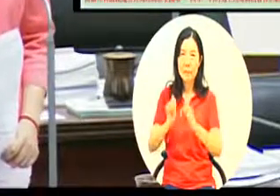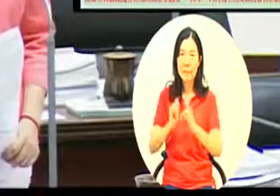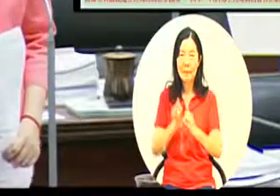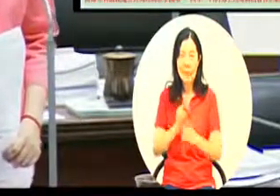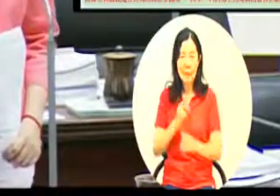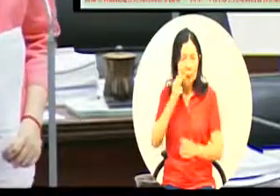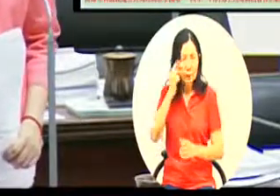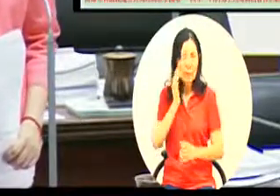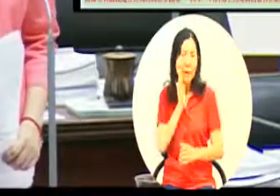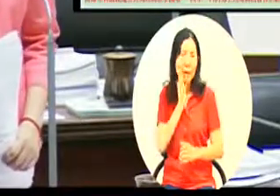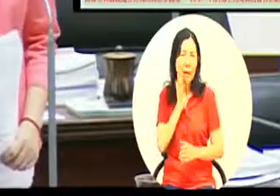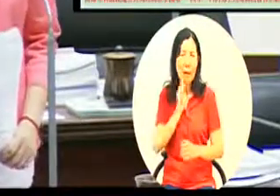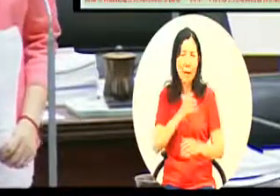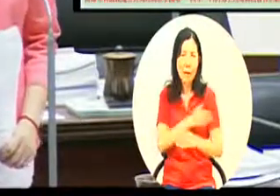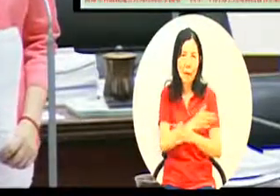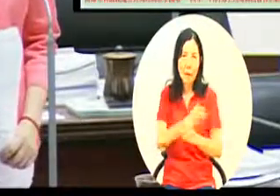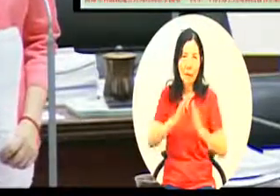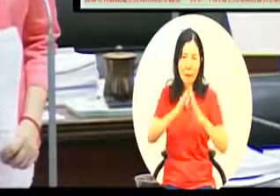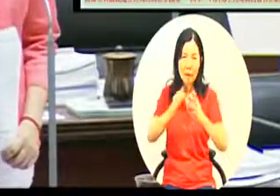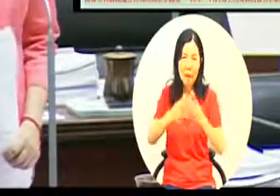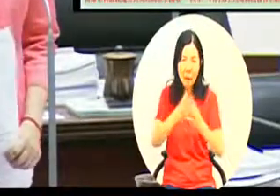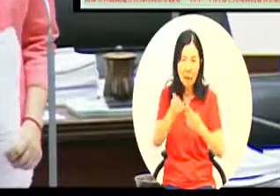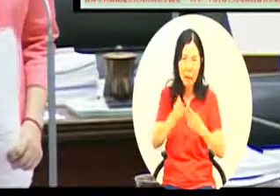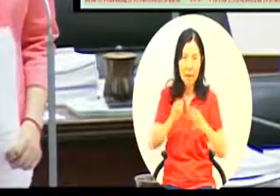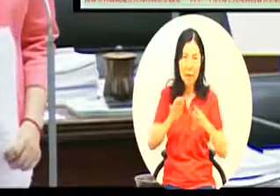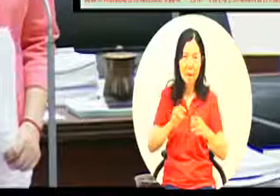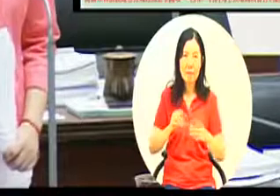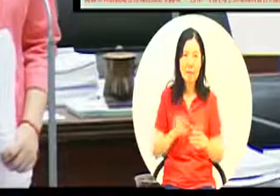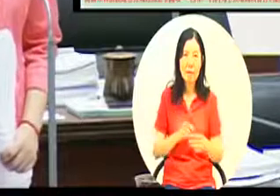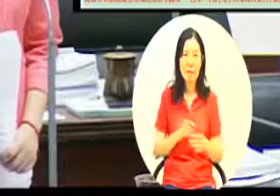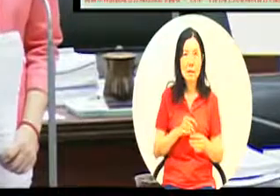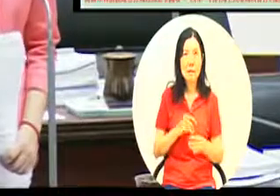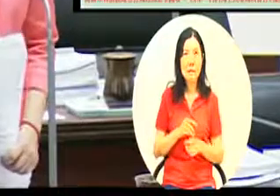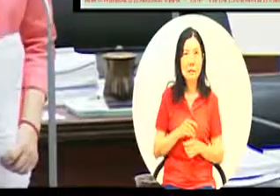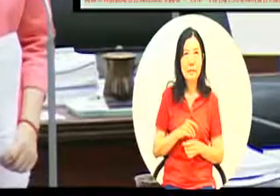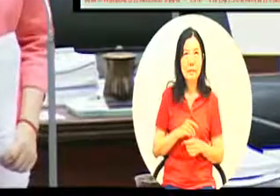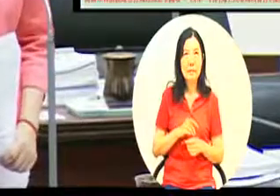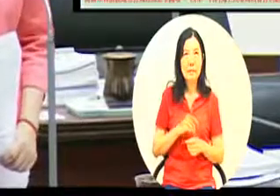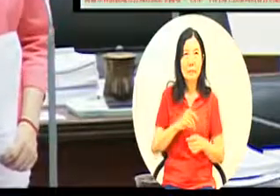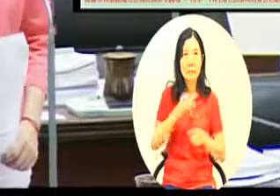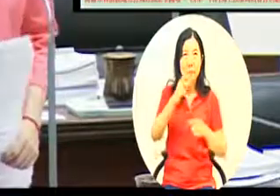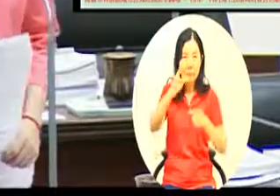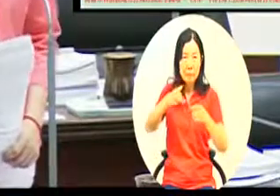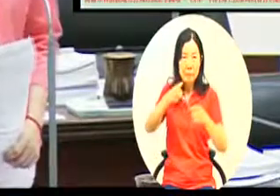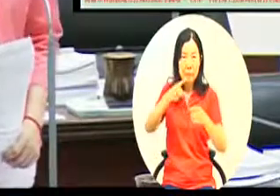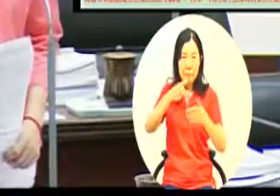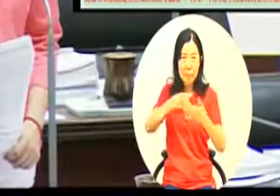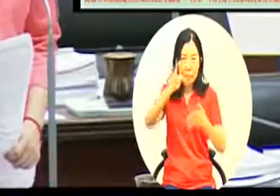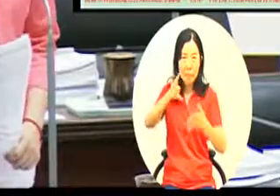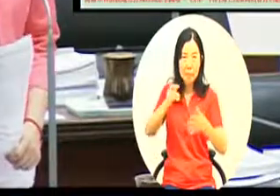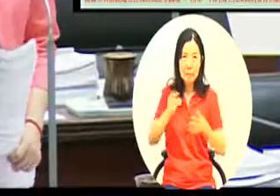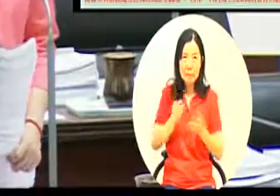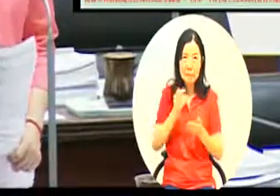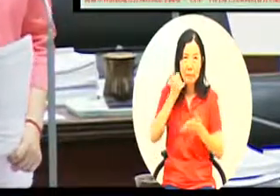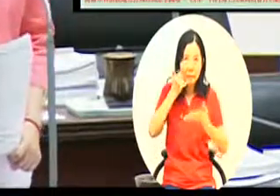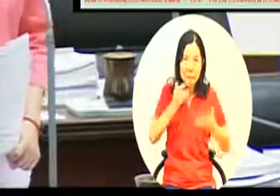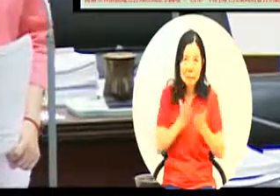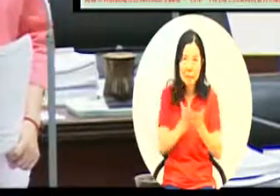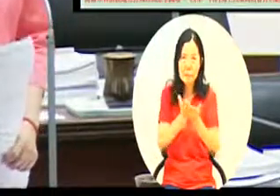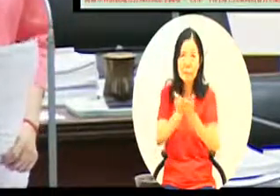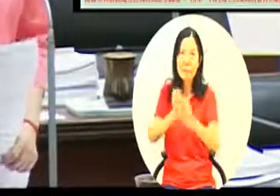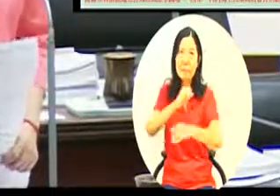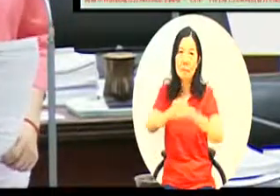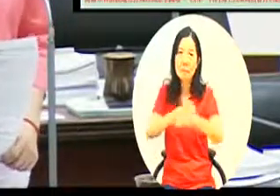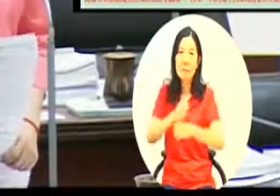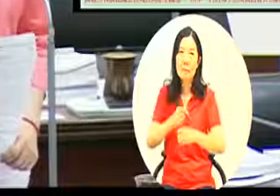惜，我们县市合并，我们历经了两次的海上传香活动，我们陈局市长都没有来